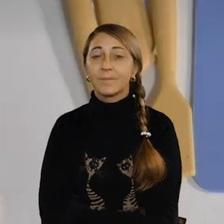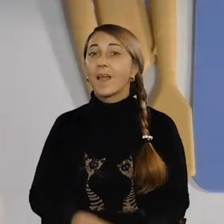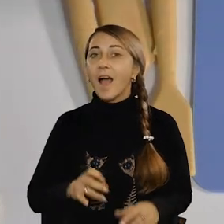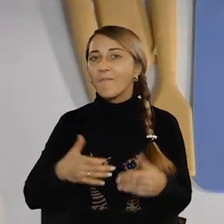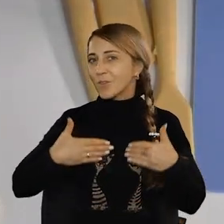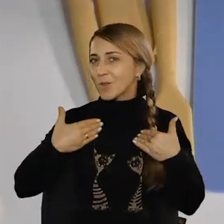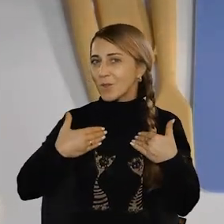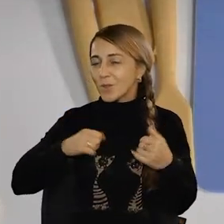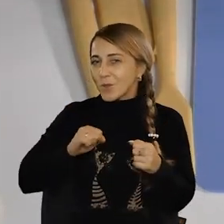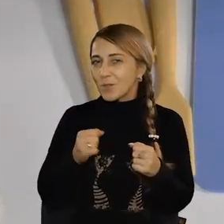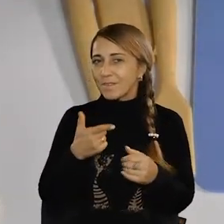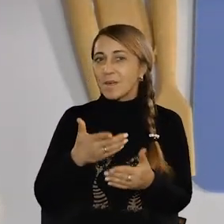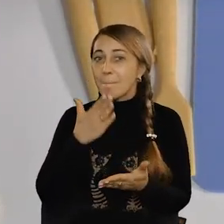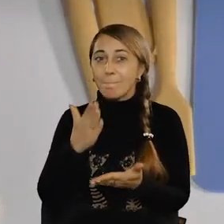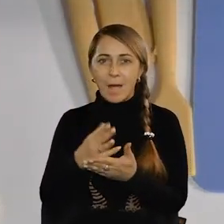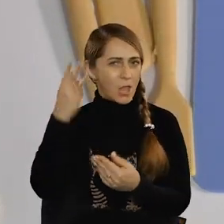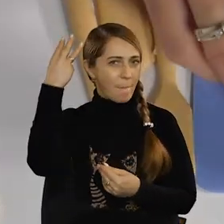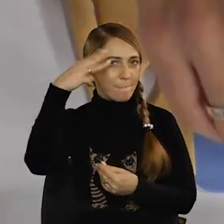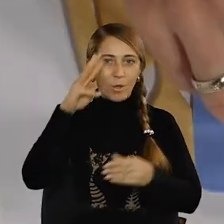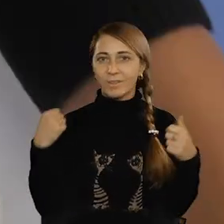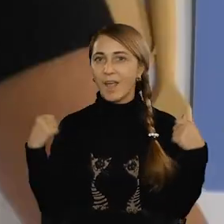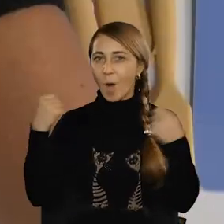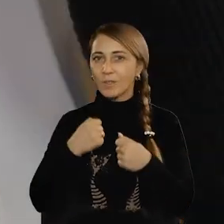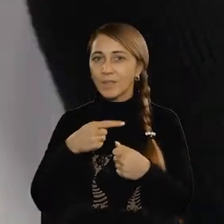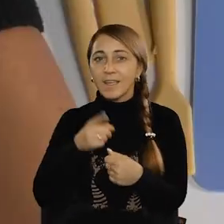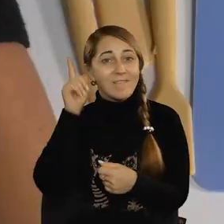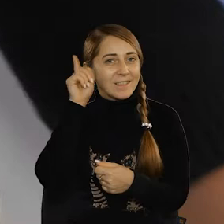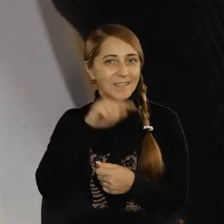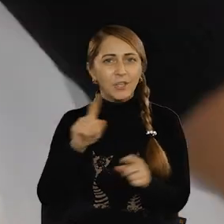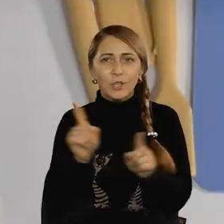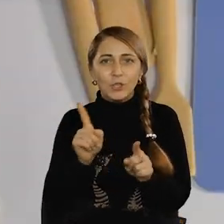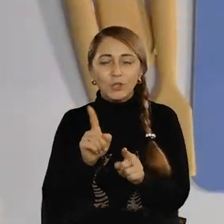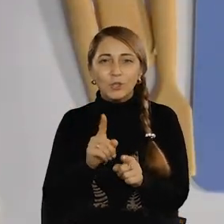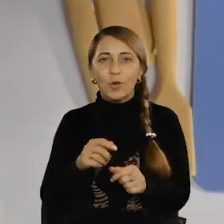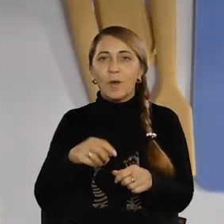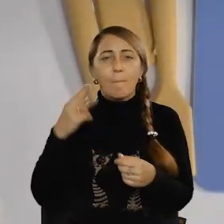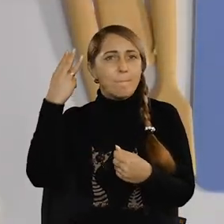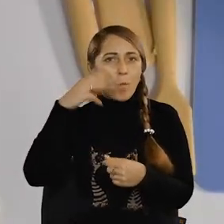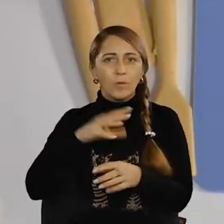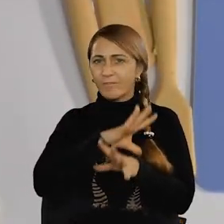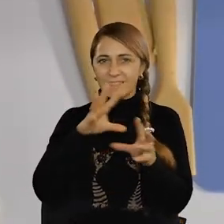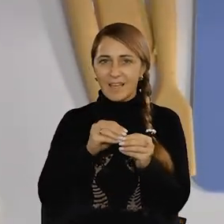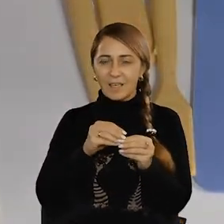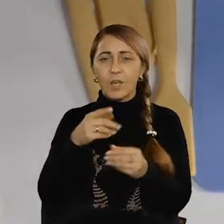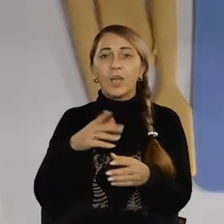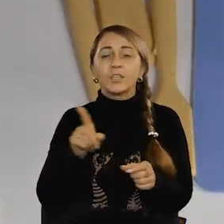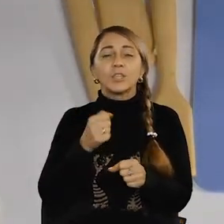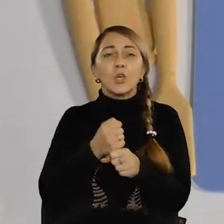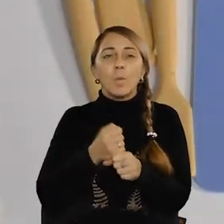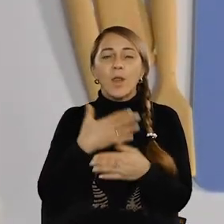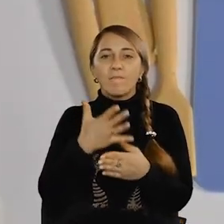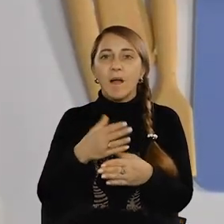Аго, друзі! Чи маєте ви модний одяг? І чи знаєте щось про моду взагалі? Чи роблять вам